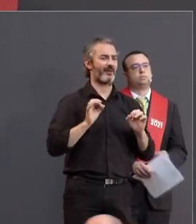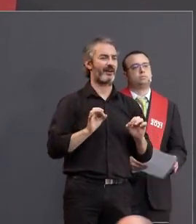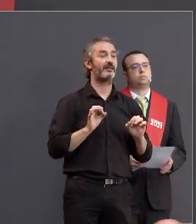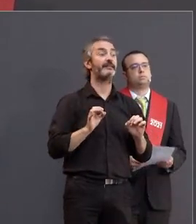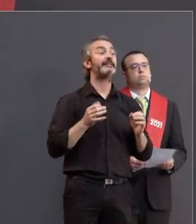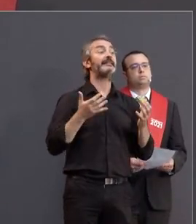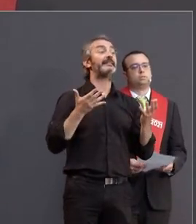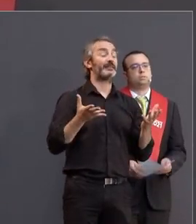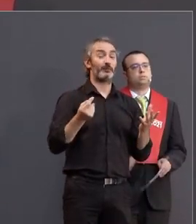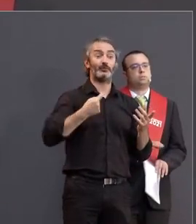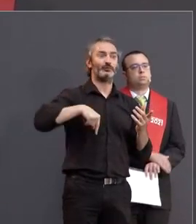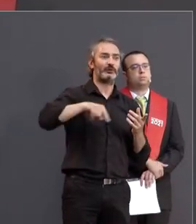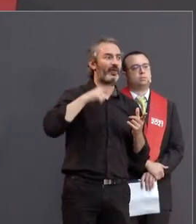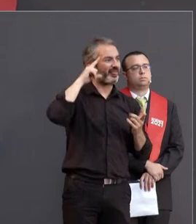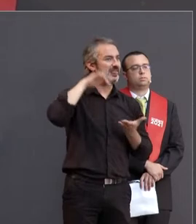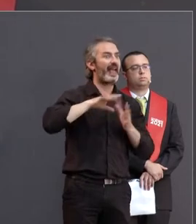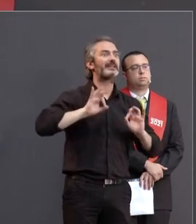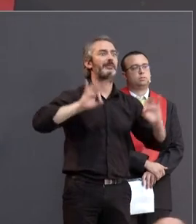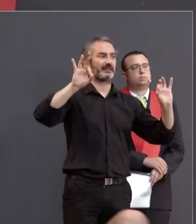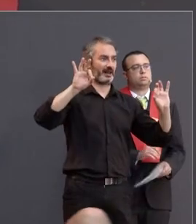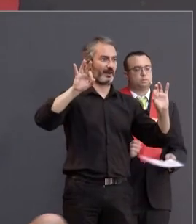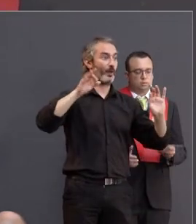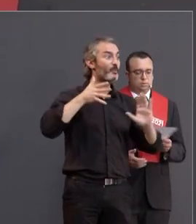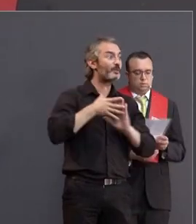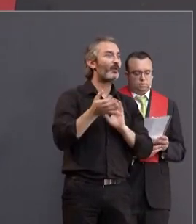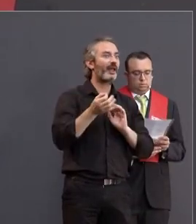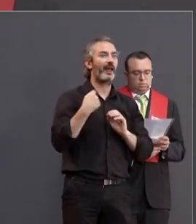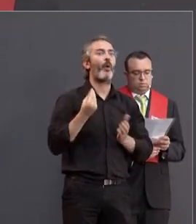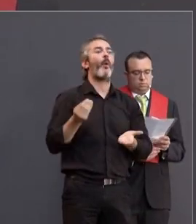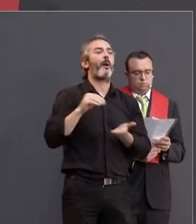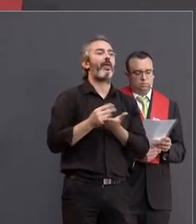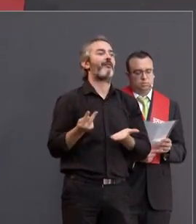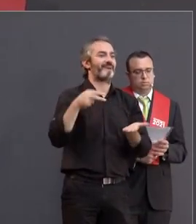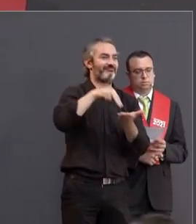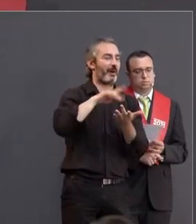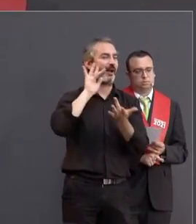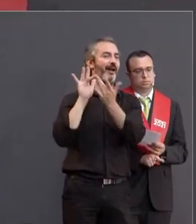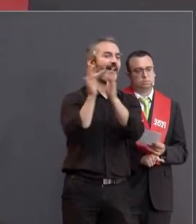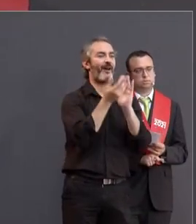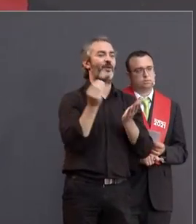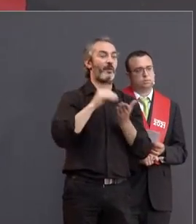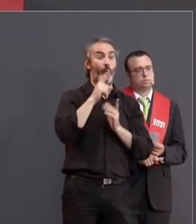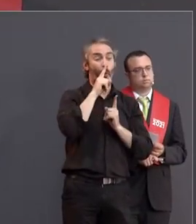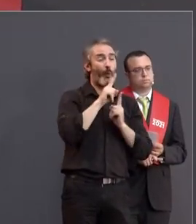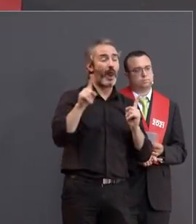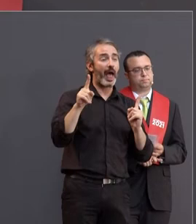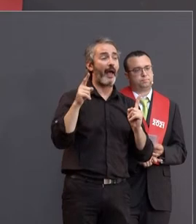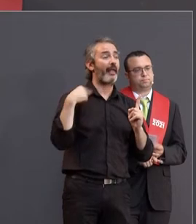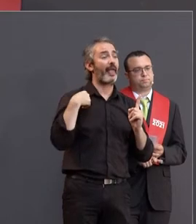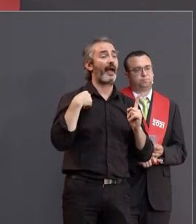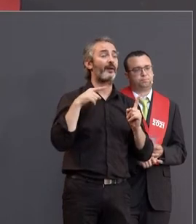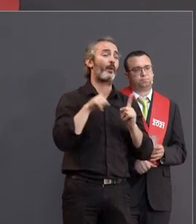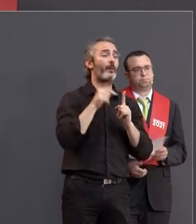això, per molts de nosaltres, avui és un dia especial, perquè també som aquí per retrobar-nos, després d'un any en què els nostres camins